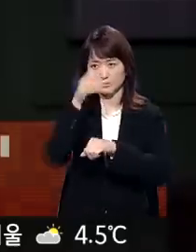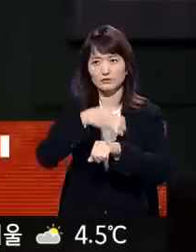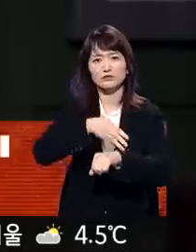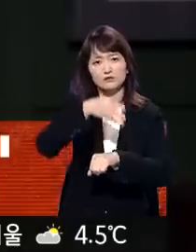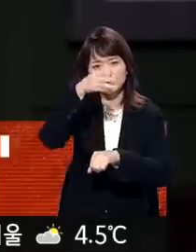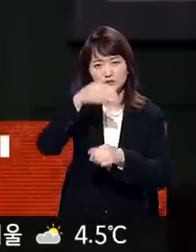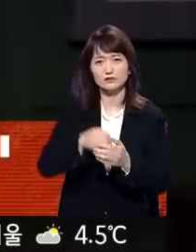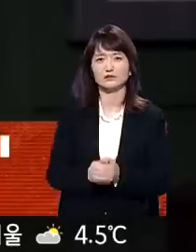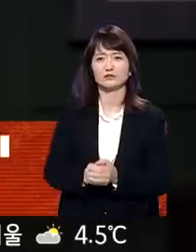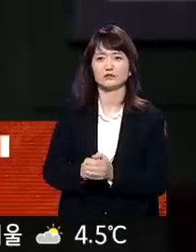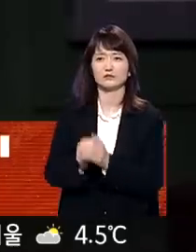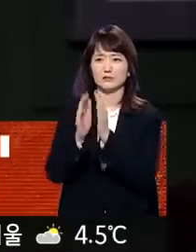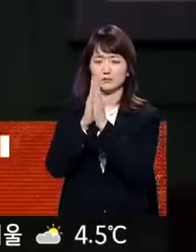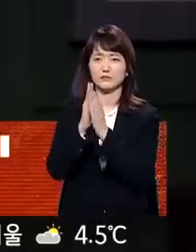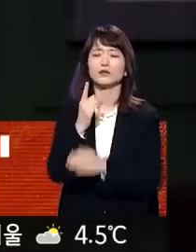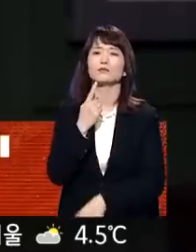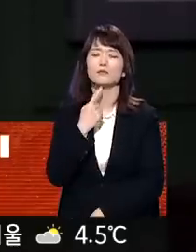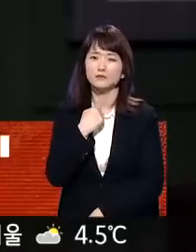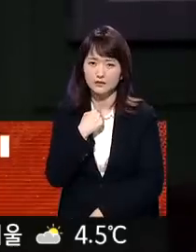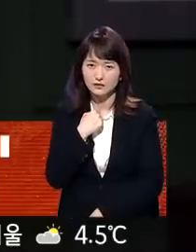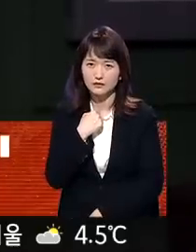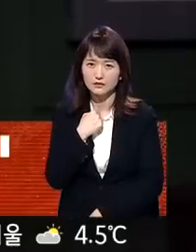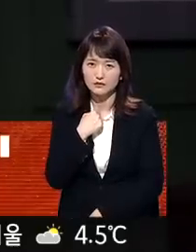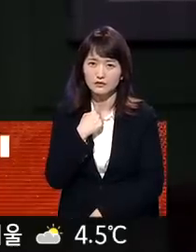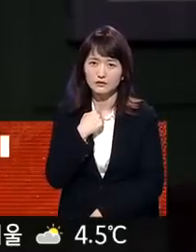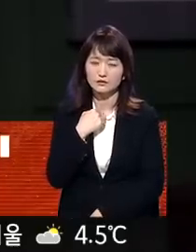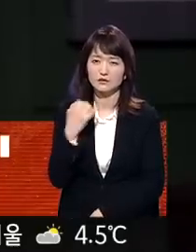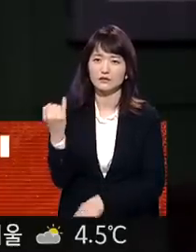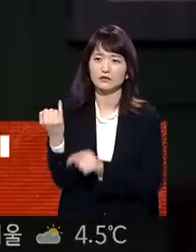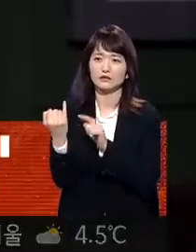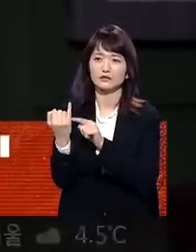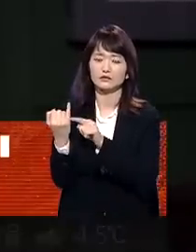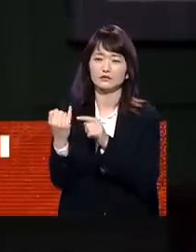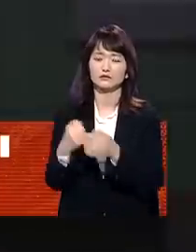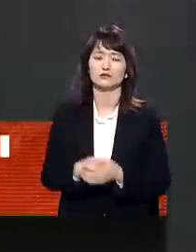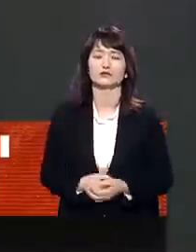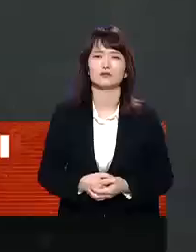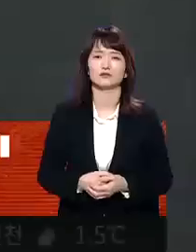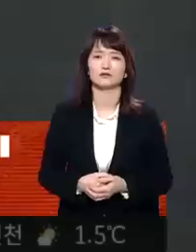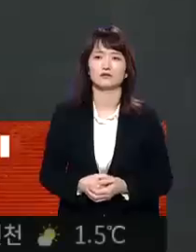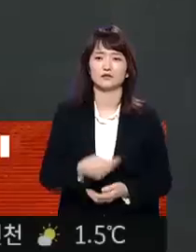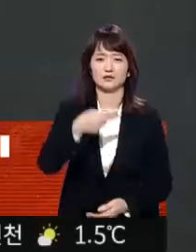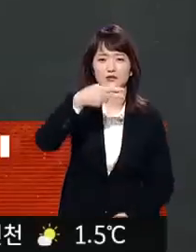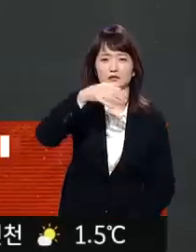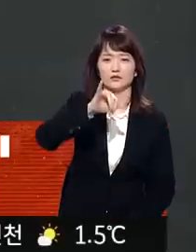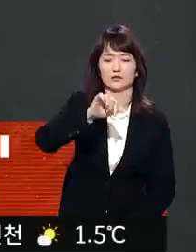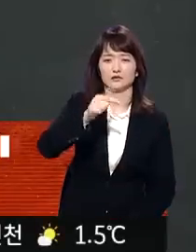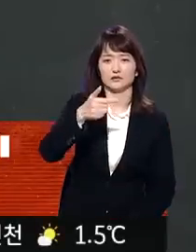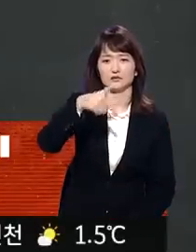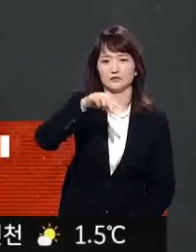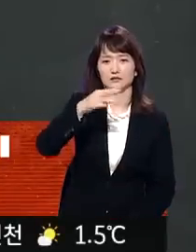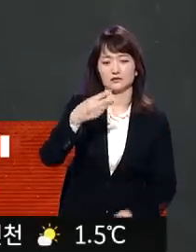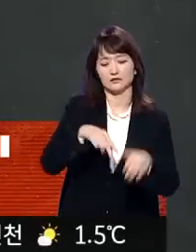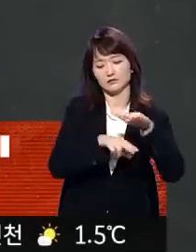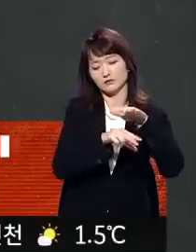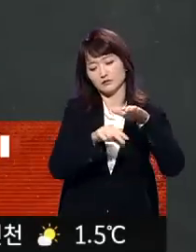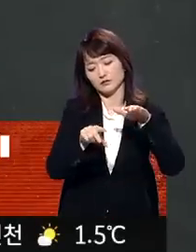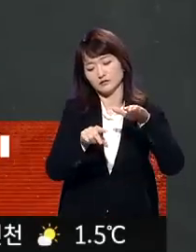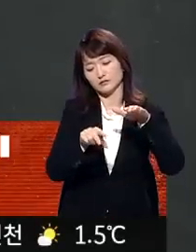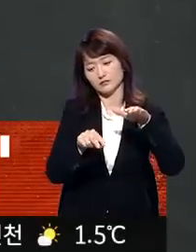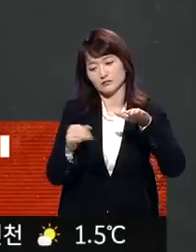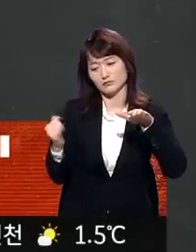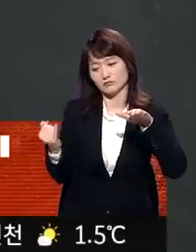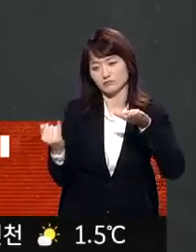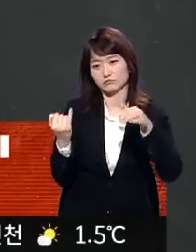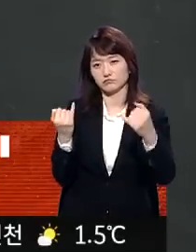4시쯤이었는데요. 미얀마 출신의 한 유학생이 그 서울 신길역 지하철 환승 통로를 걸어가고 있었습니다. 그런데 맞은편에서 한 여성이 걸어오고